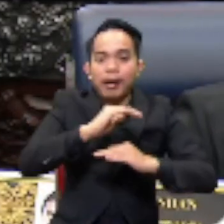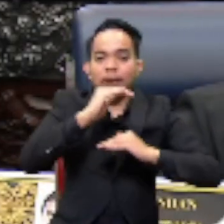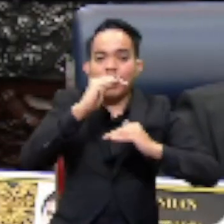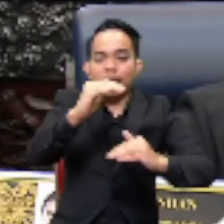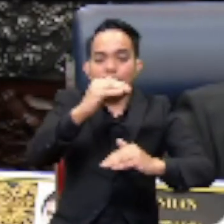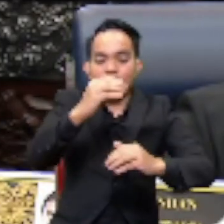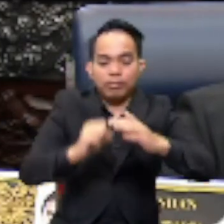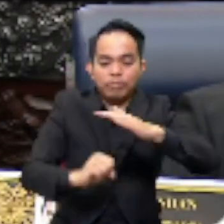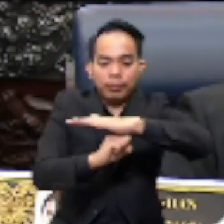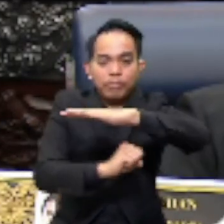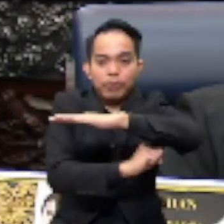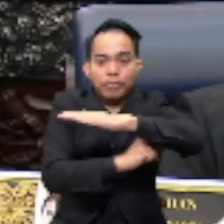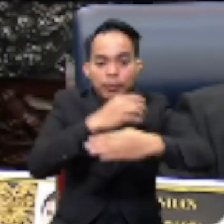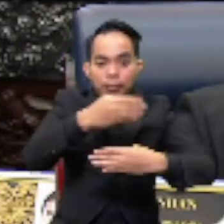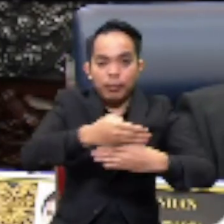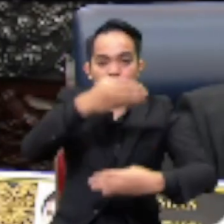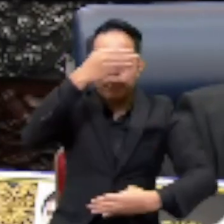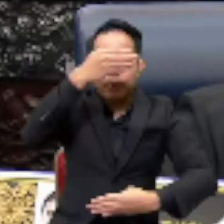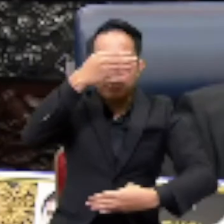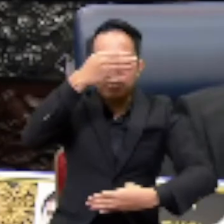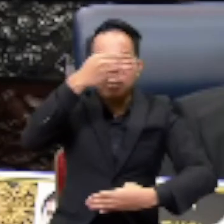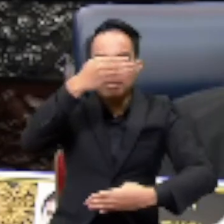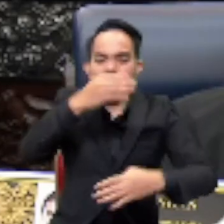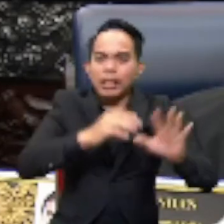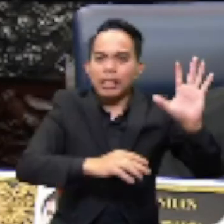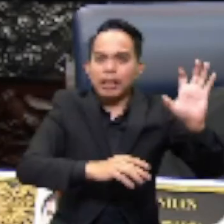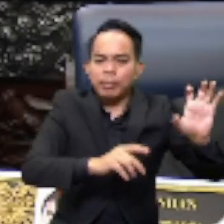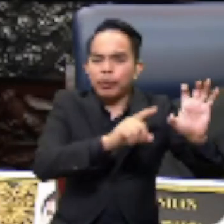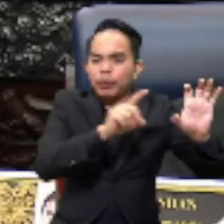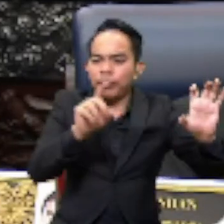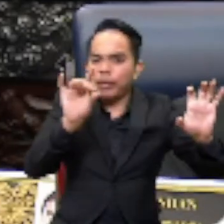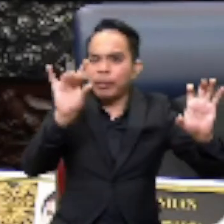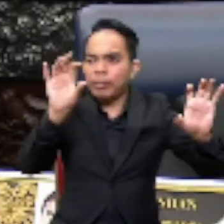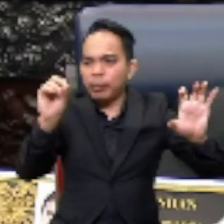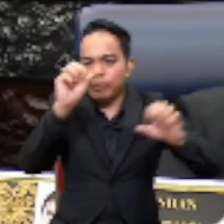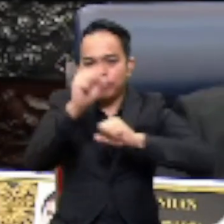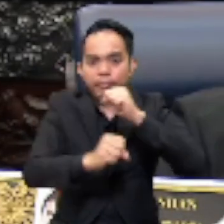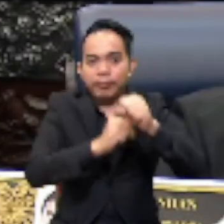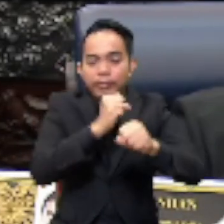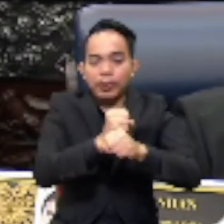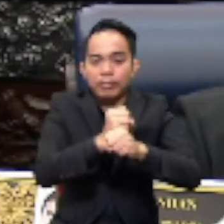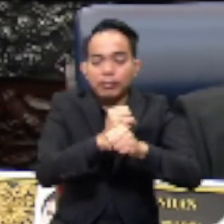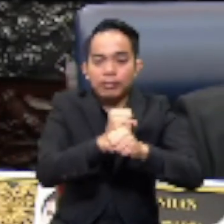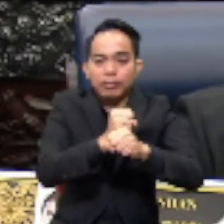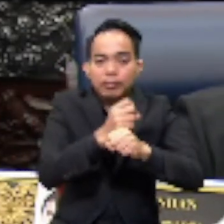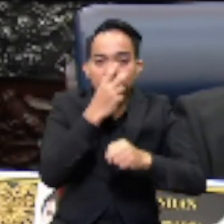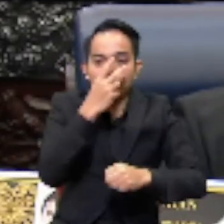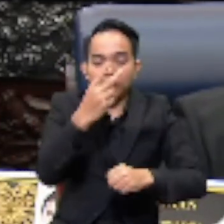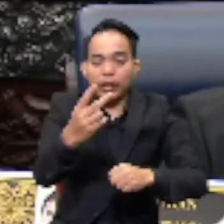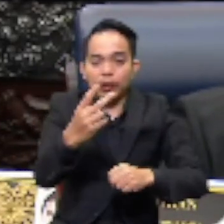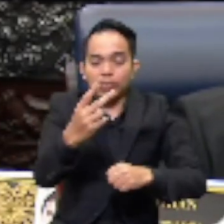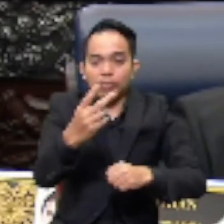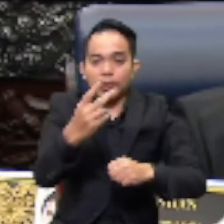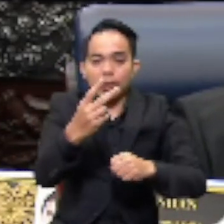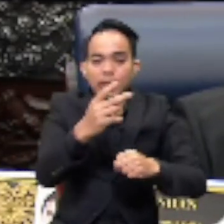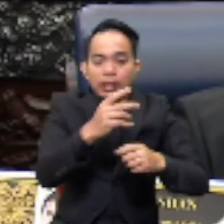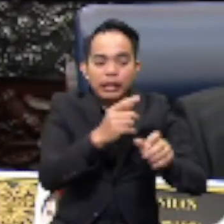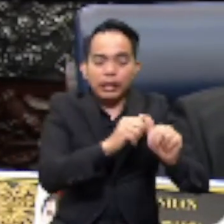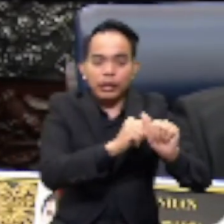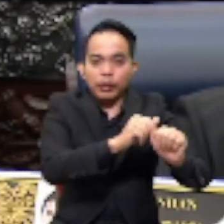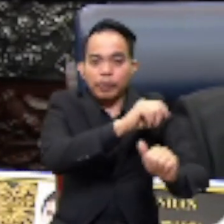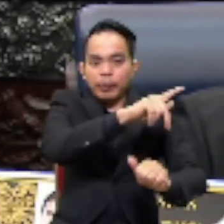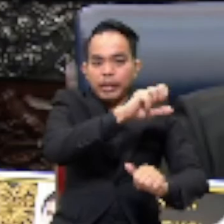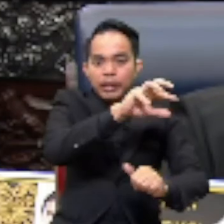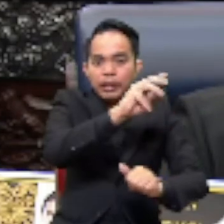infrastruktur ataupun bangunan adalah dalam lingkungan 50 hingga ke 80 tahun berdasarkan kepada parameter tertentu